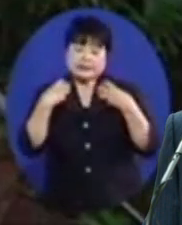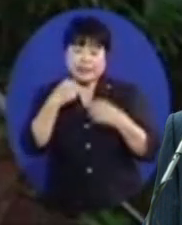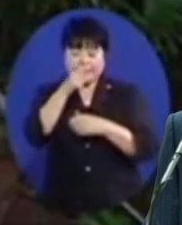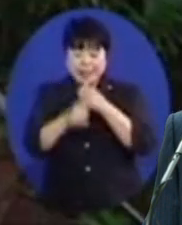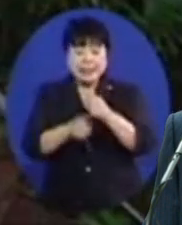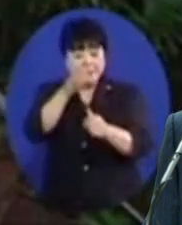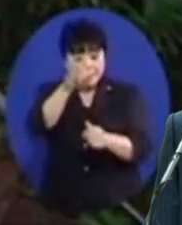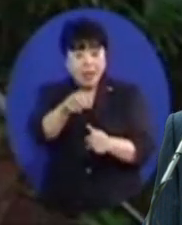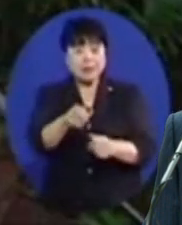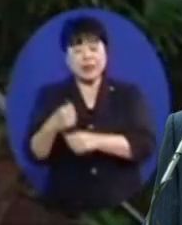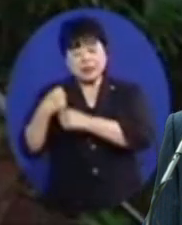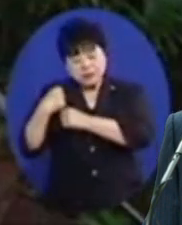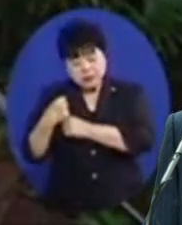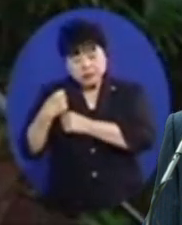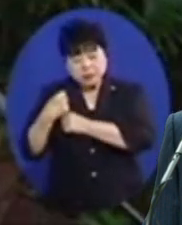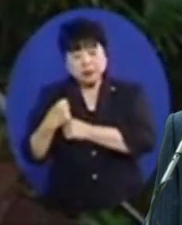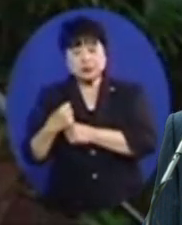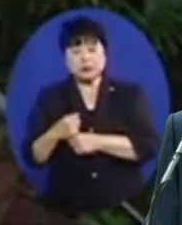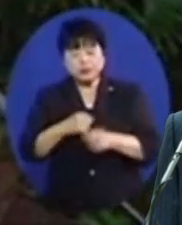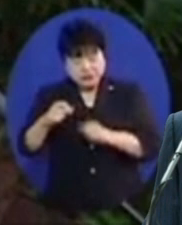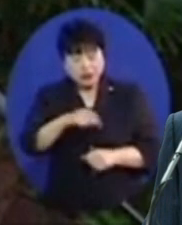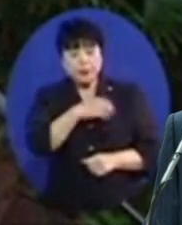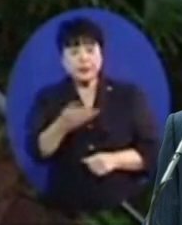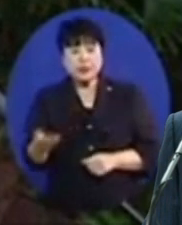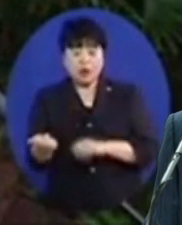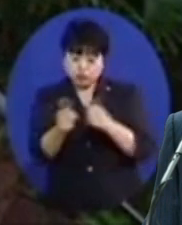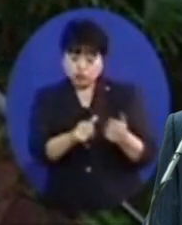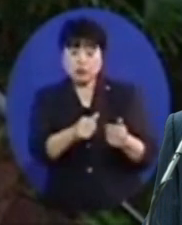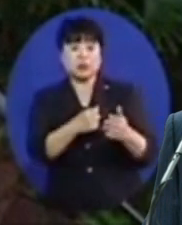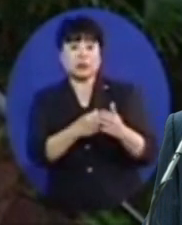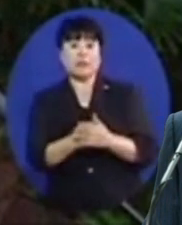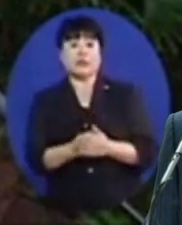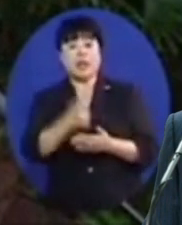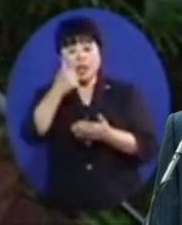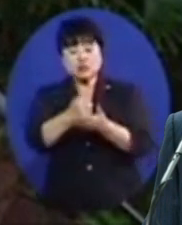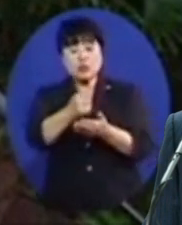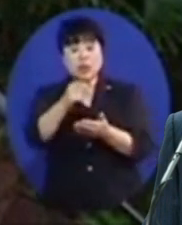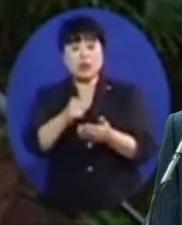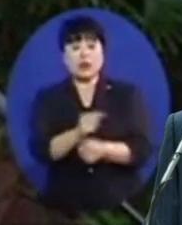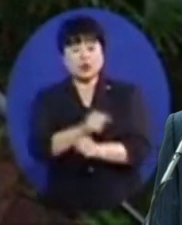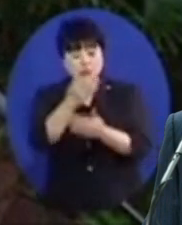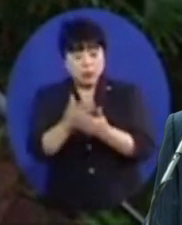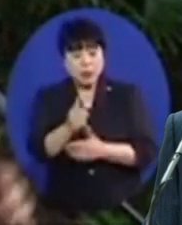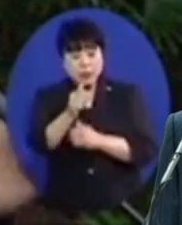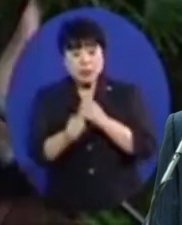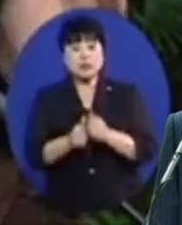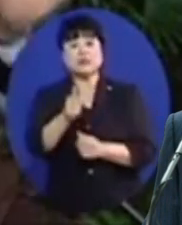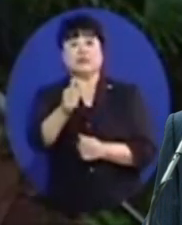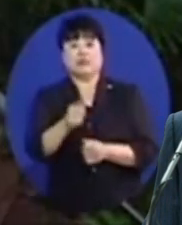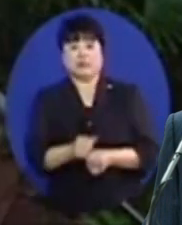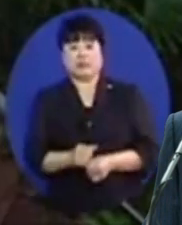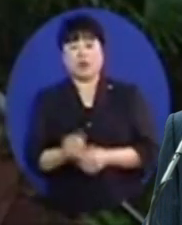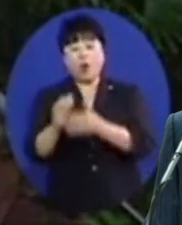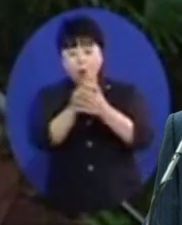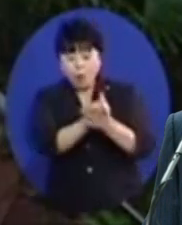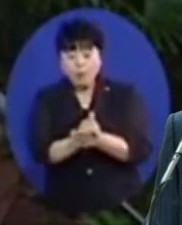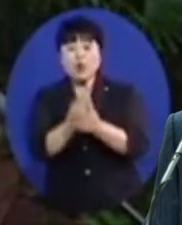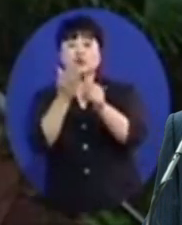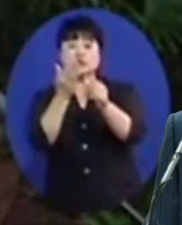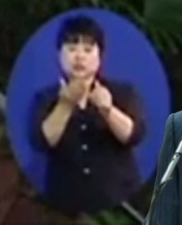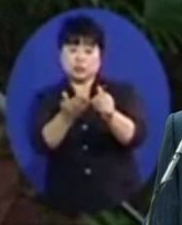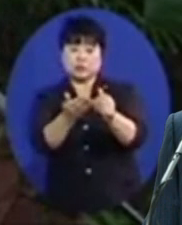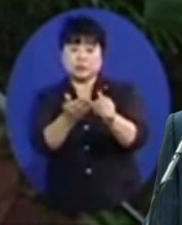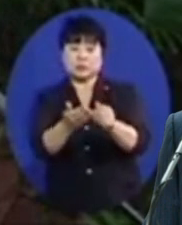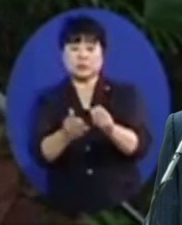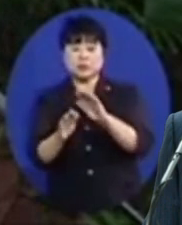앞에 짊어지고 몸짓고 피 흘려 죽으심으로 죄를 사하고 하나님과 인간 사이에 화목을 가져왔습니다. 한